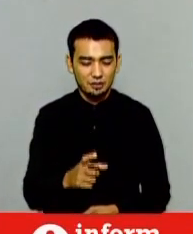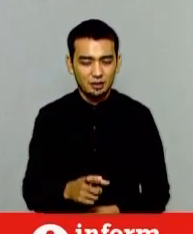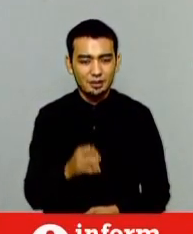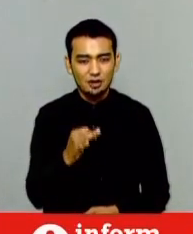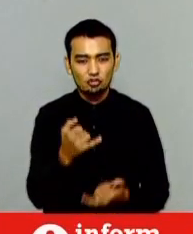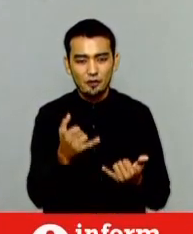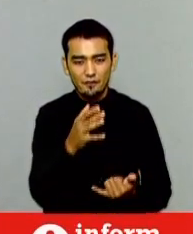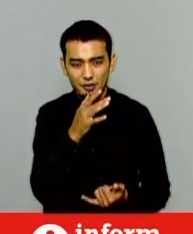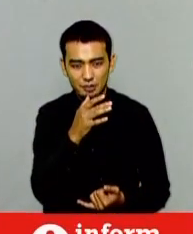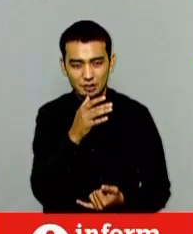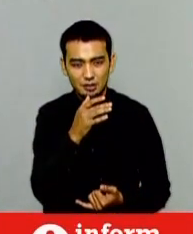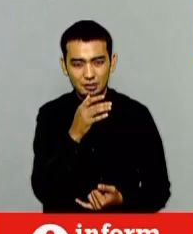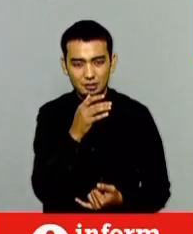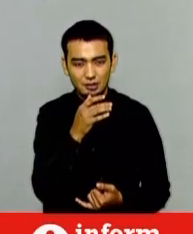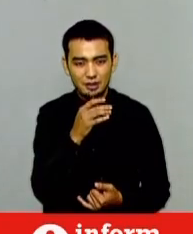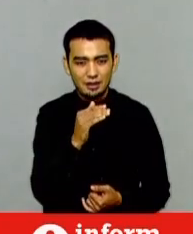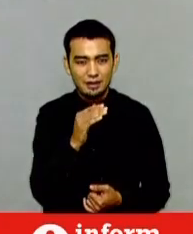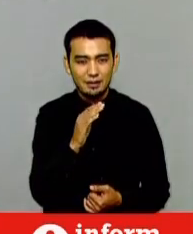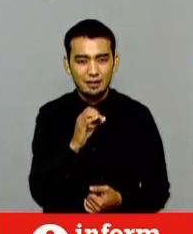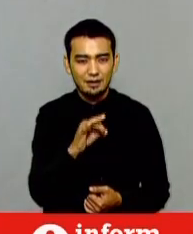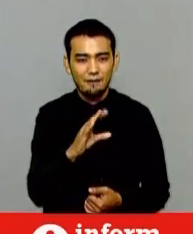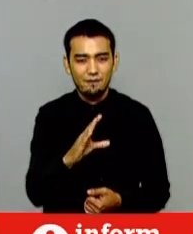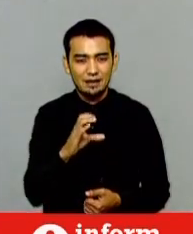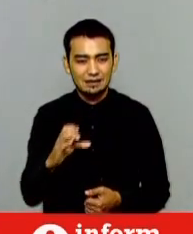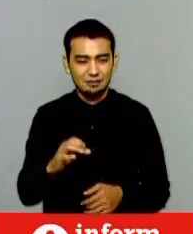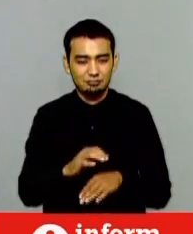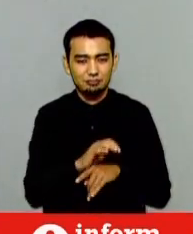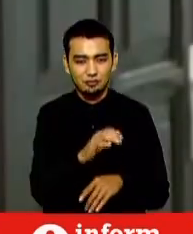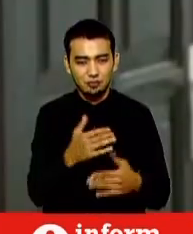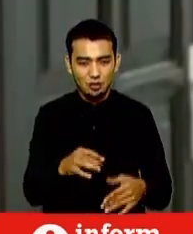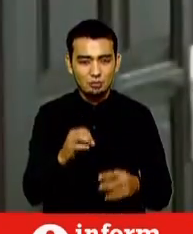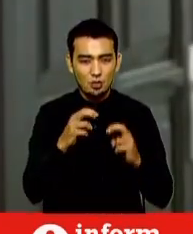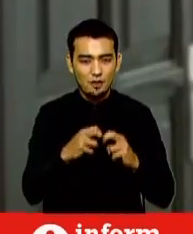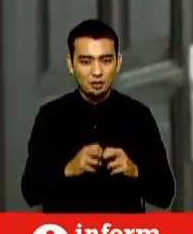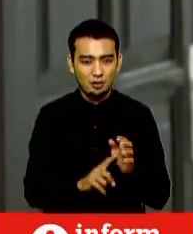настоящее время ВВС проводится естественные мероприятия